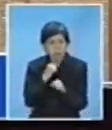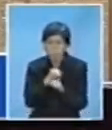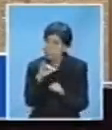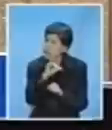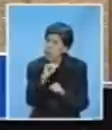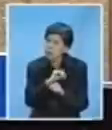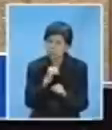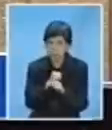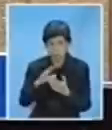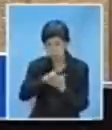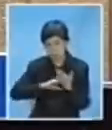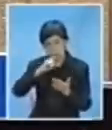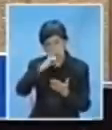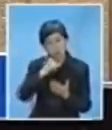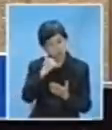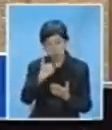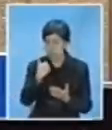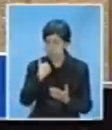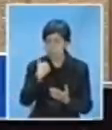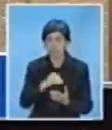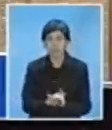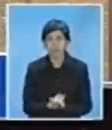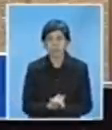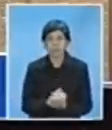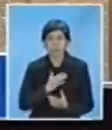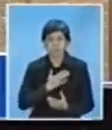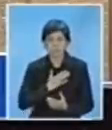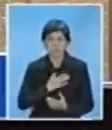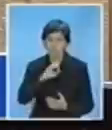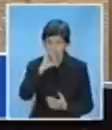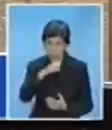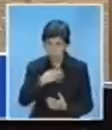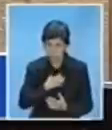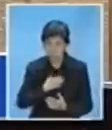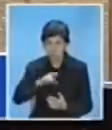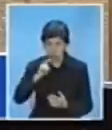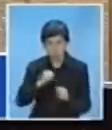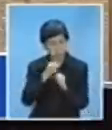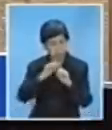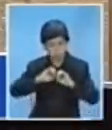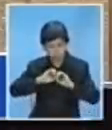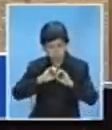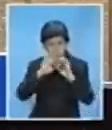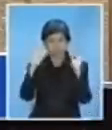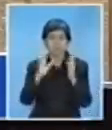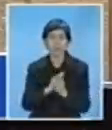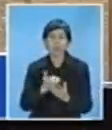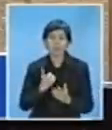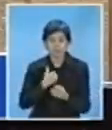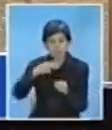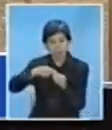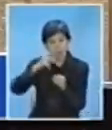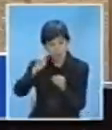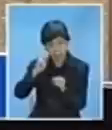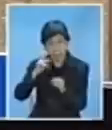น์ในเรื่องนี้นอกจากประเทศไทยและคนไทยครับแล้วผมขอยืนยันว่าทุกอย่างต้องโปร่งใสนะครับ เรามีแก๊สใ